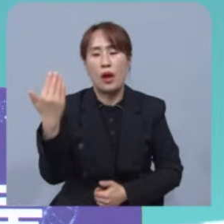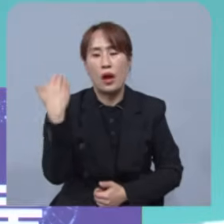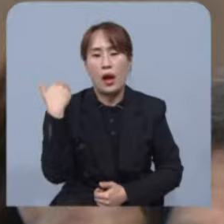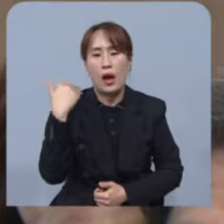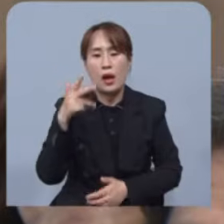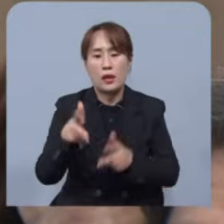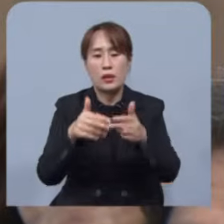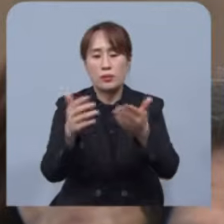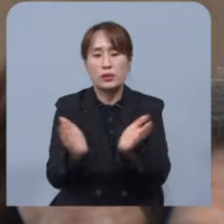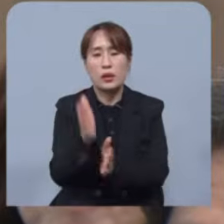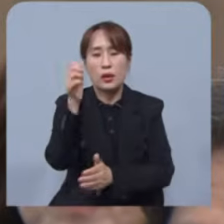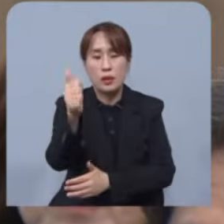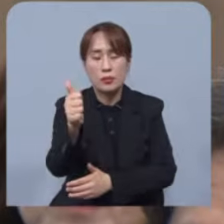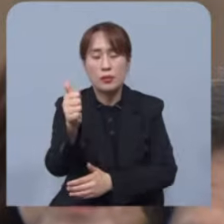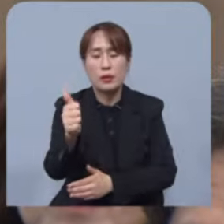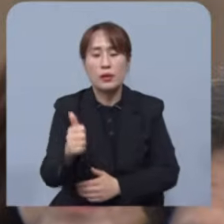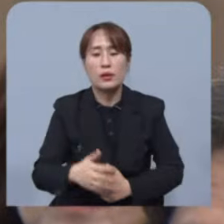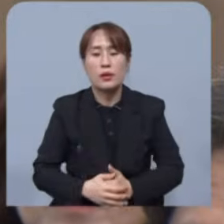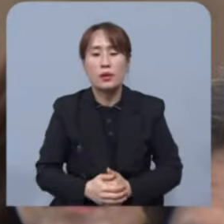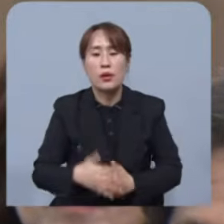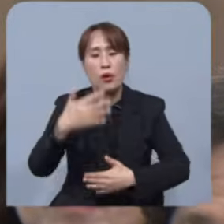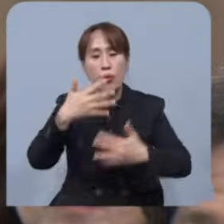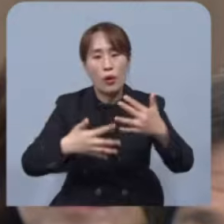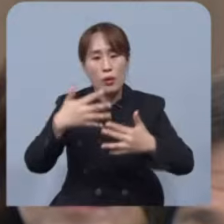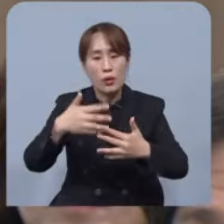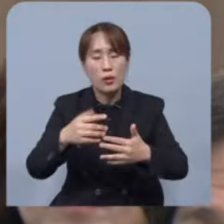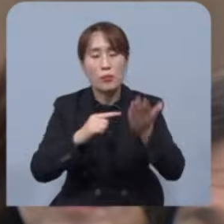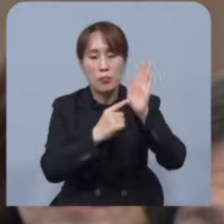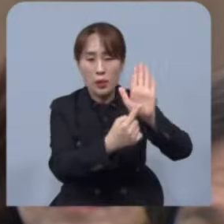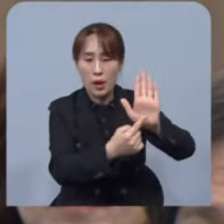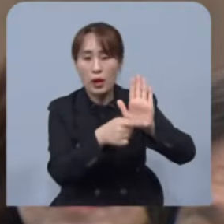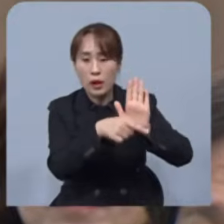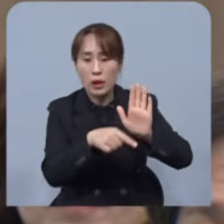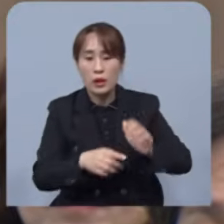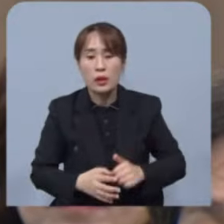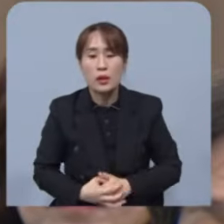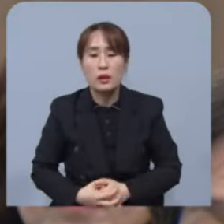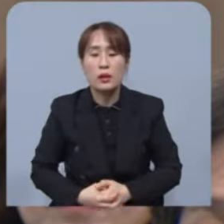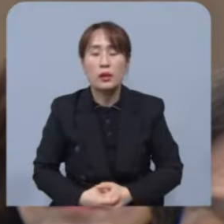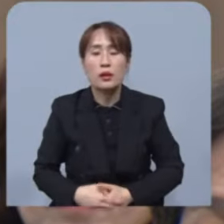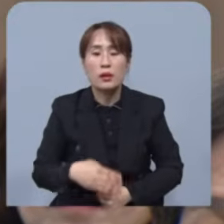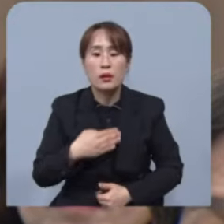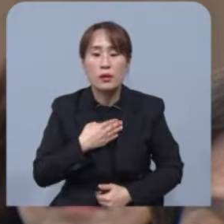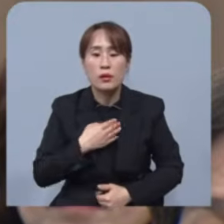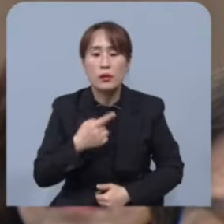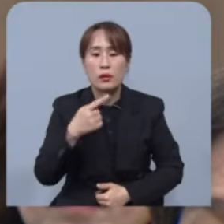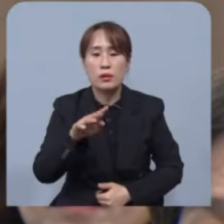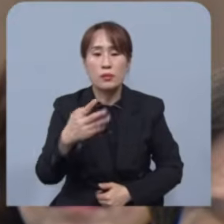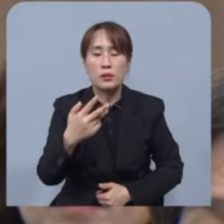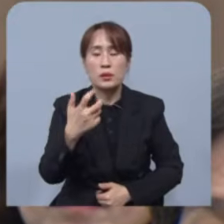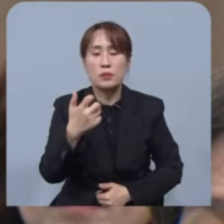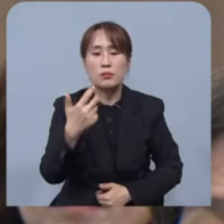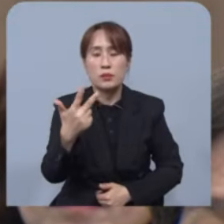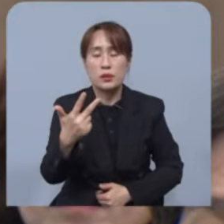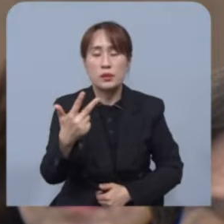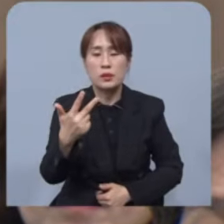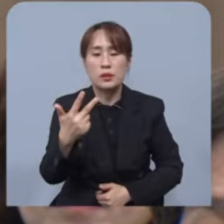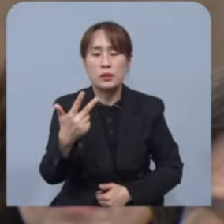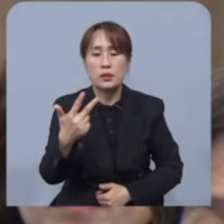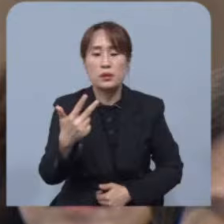그 산업부 장관님께서 그 화면에 띄워주셨는데 그게 바로 그 1377년